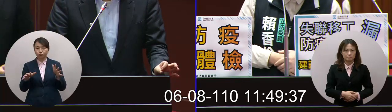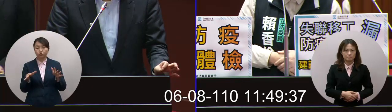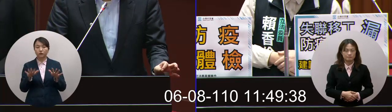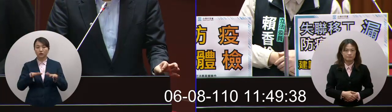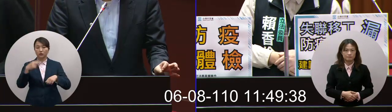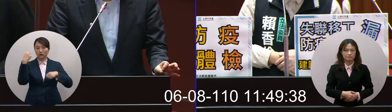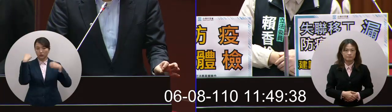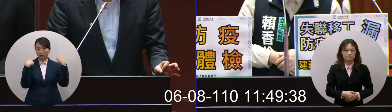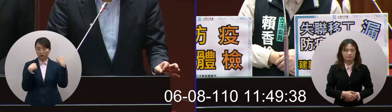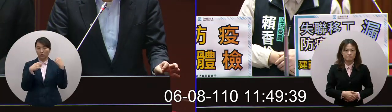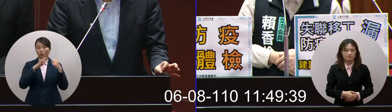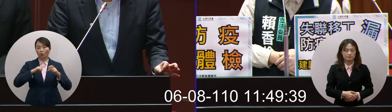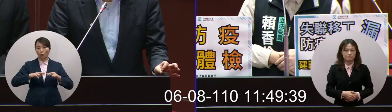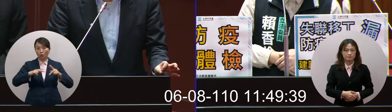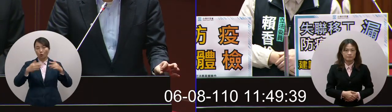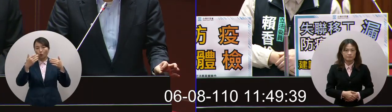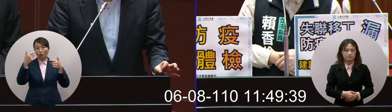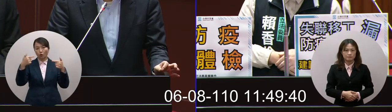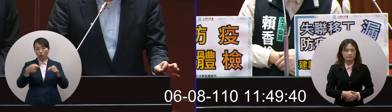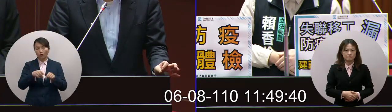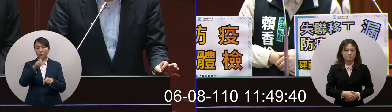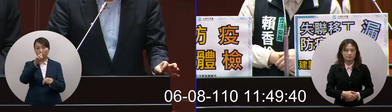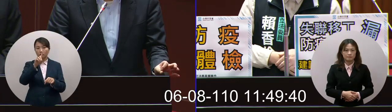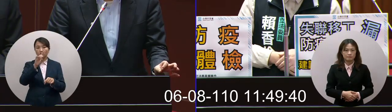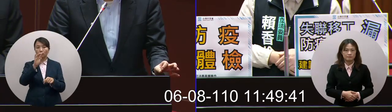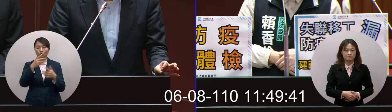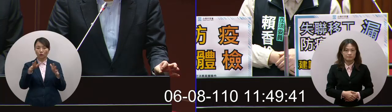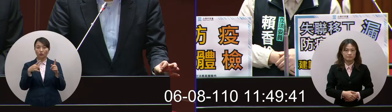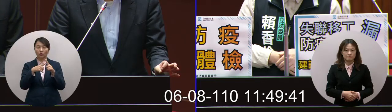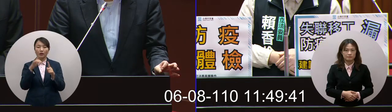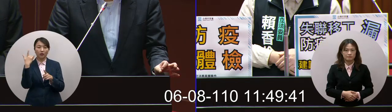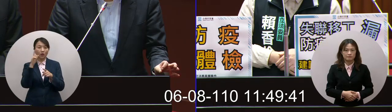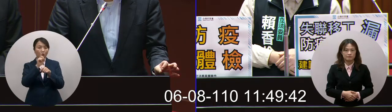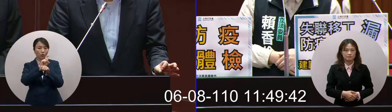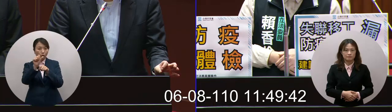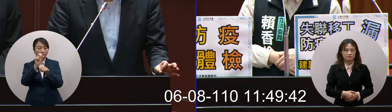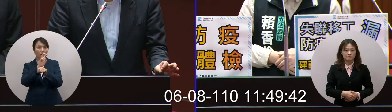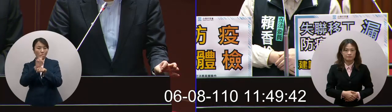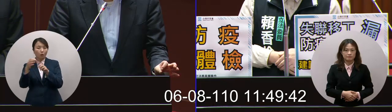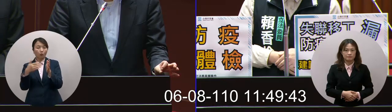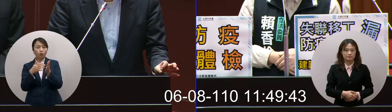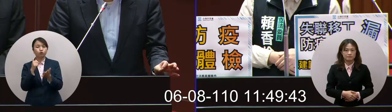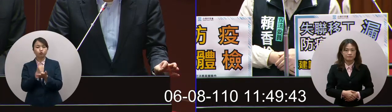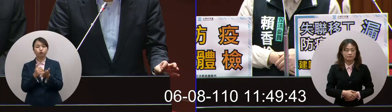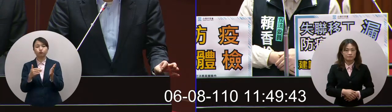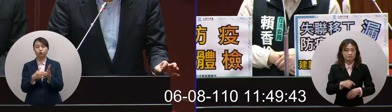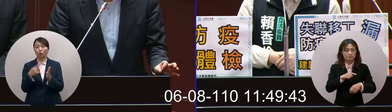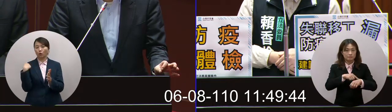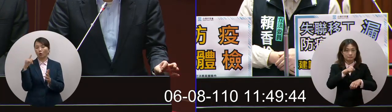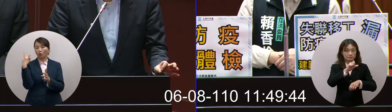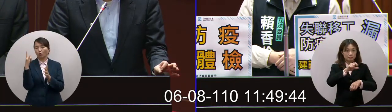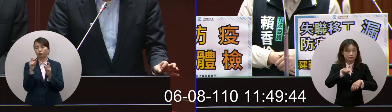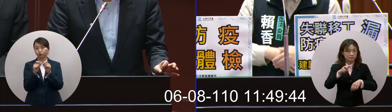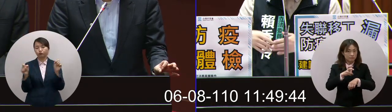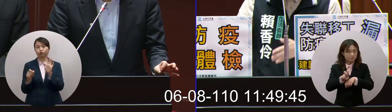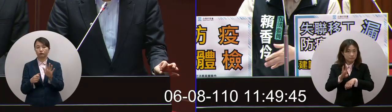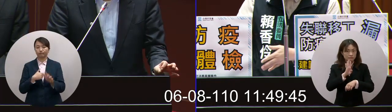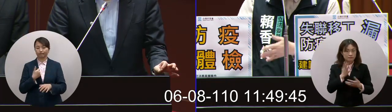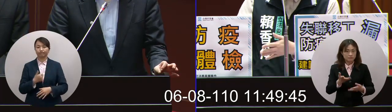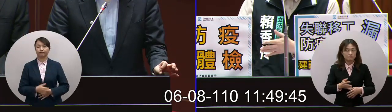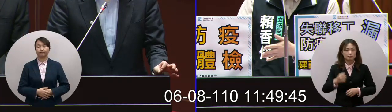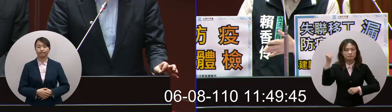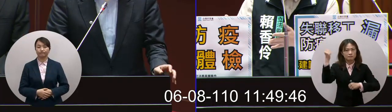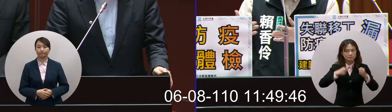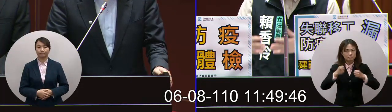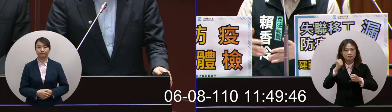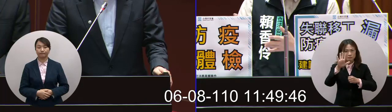今天早上已经逐步改善到1000多人，所以现在大概等15分到20分钟， 虽然 上确实时间是比较长。 早上同